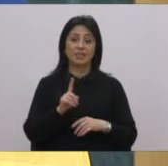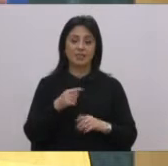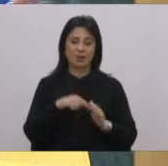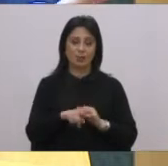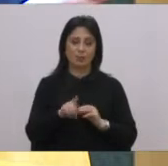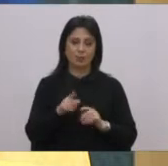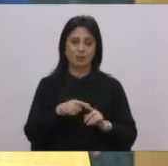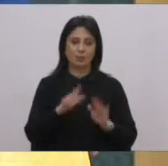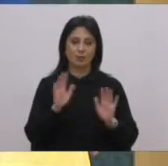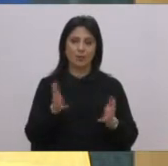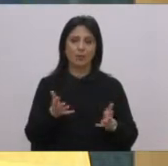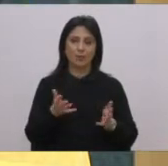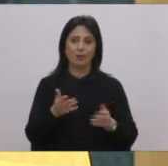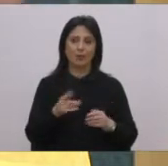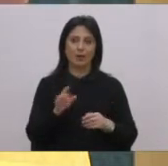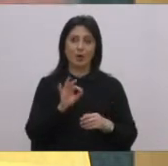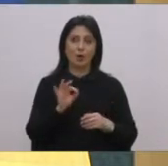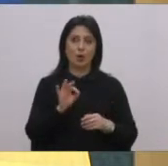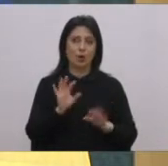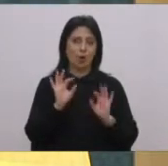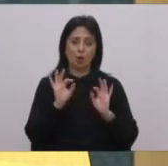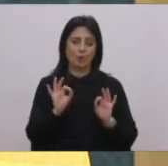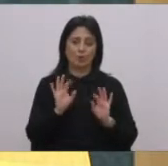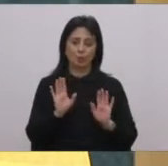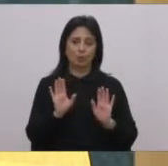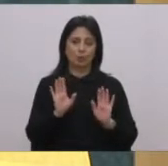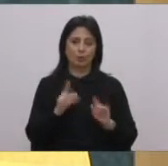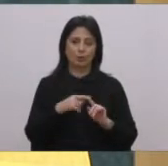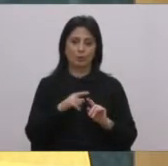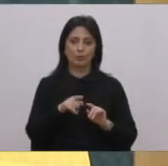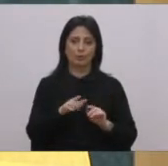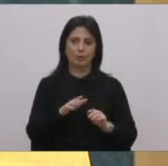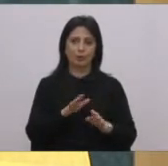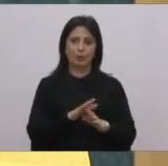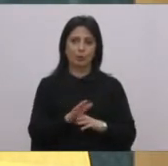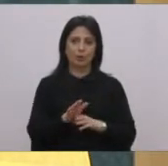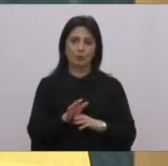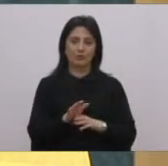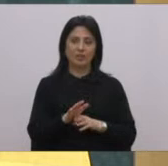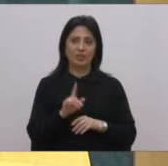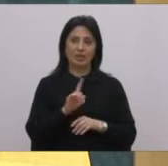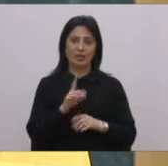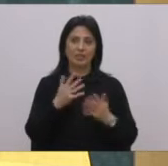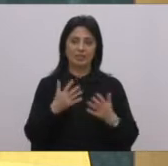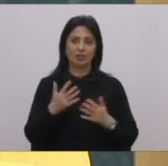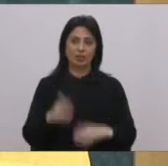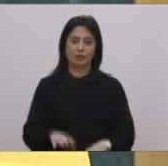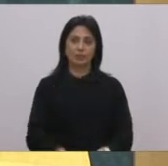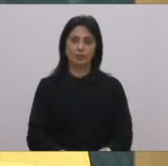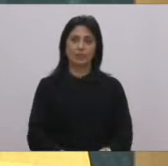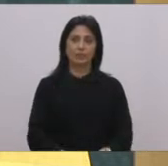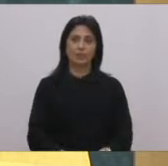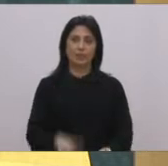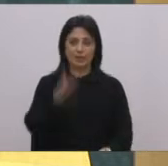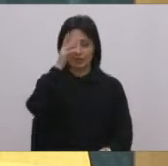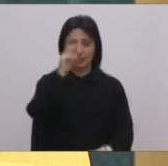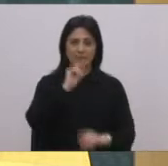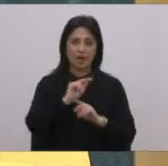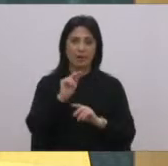ასე ვთქვათ, ხდება აღნიშნული ობიექტური ამ შემთხვევაში სრულებით გარკვეული დისკომფორტი.